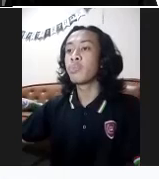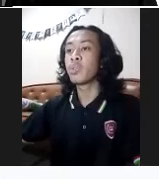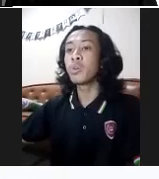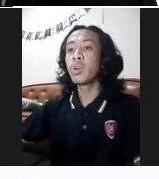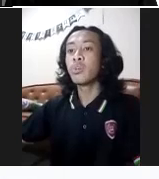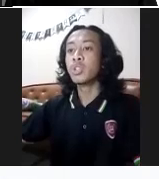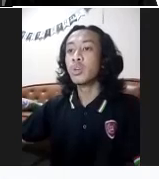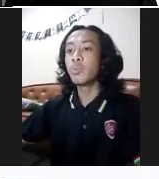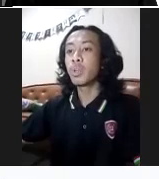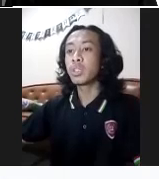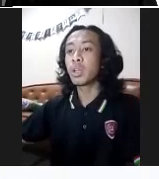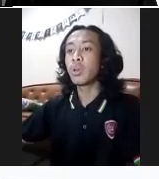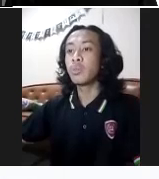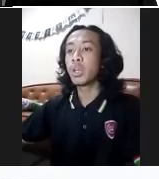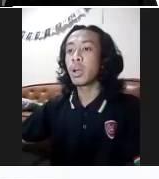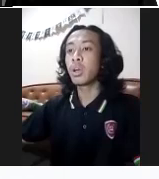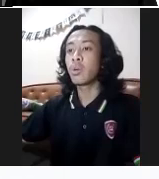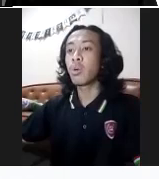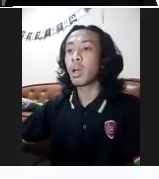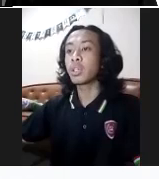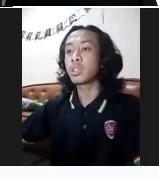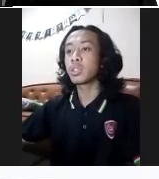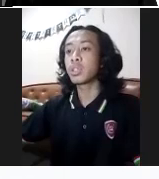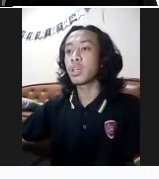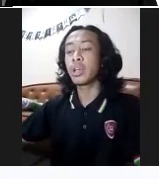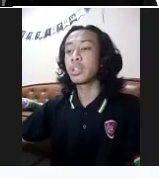Culture Museum, Stadium Zera Dourada,